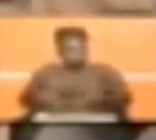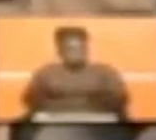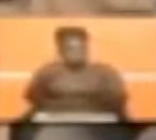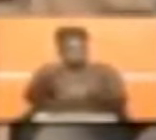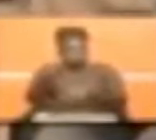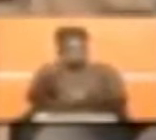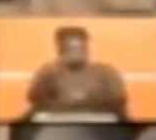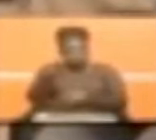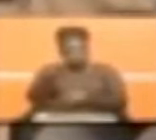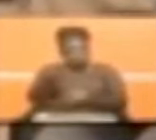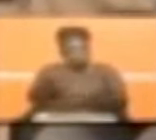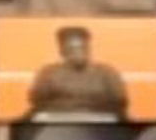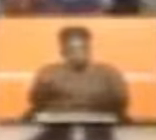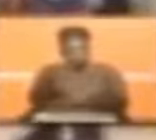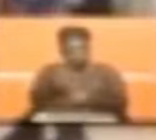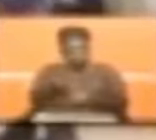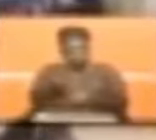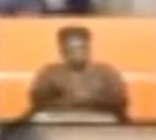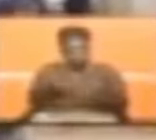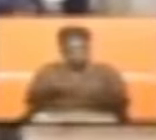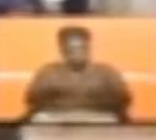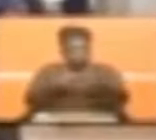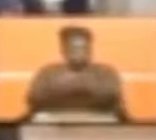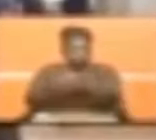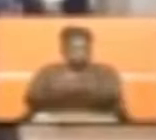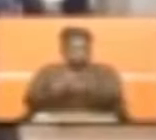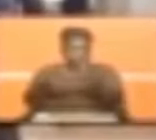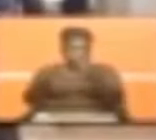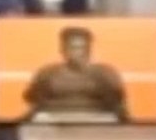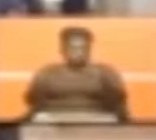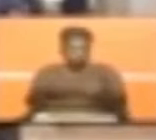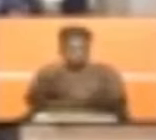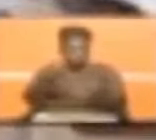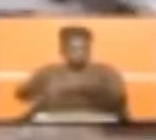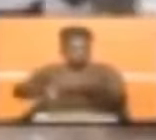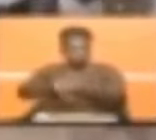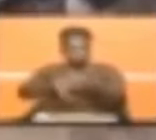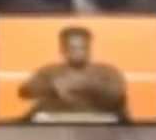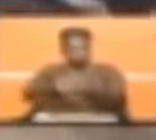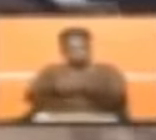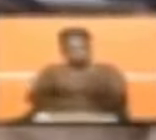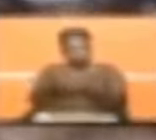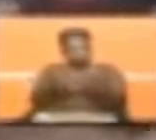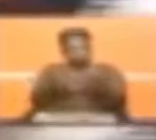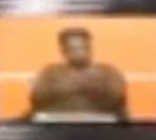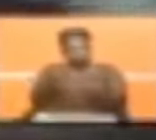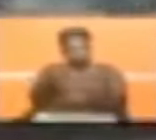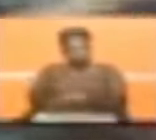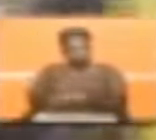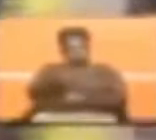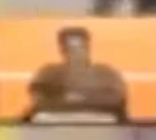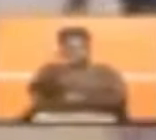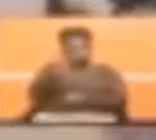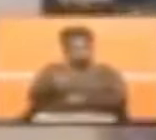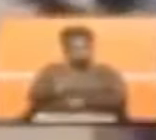enambole wabadde wakalipa kuno kebiduka nga bwagizi bagenda okulaba omupiira kutuwa Uganda ne South Africa